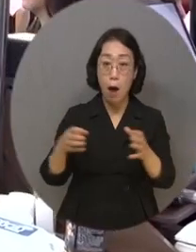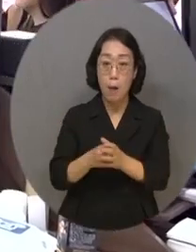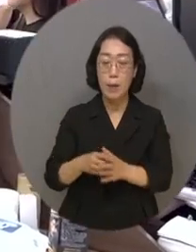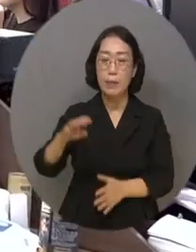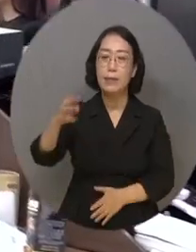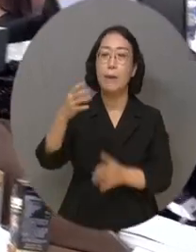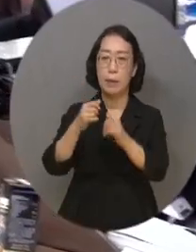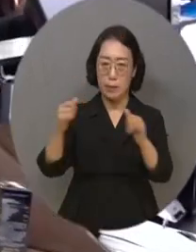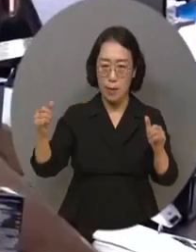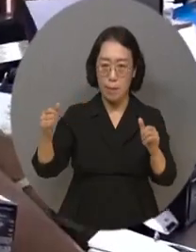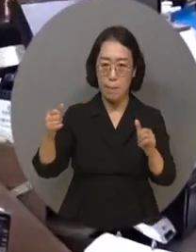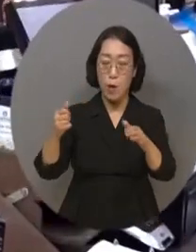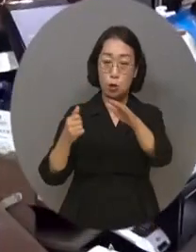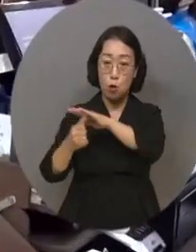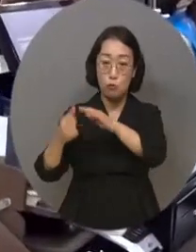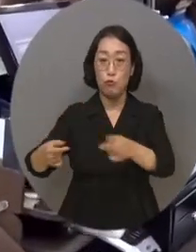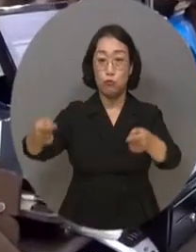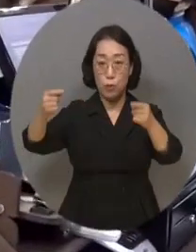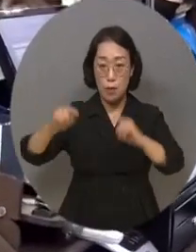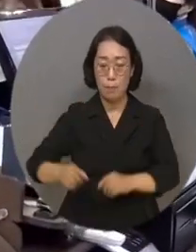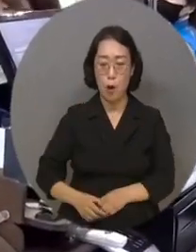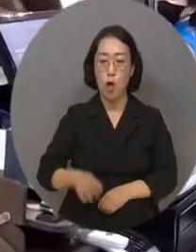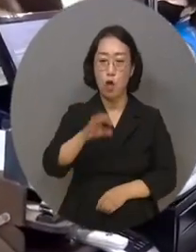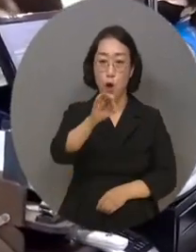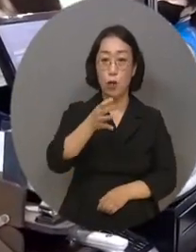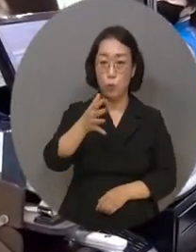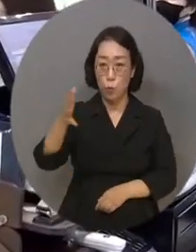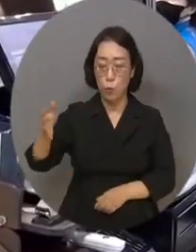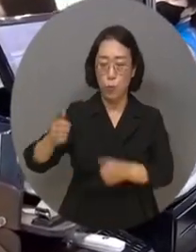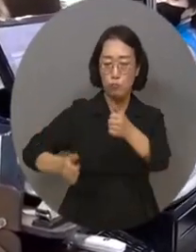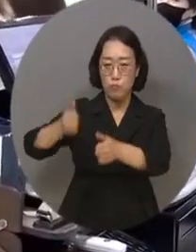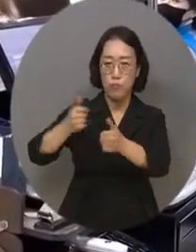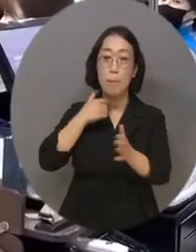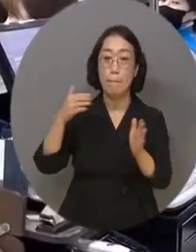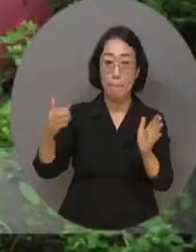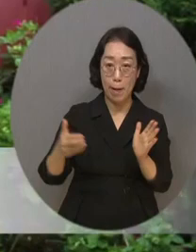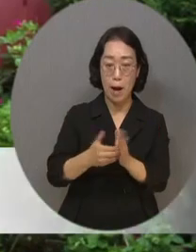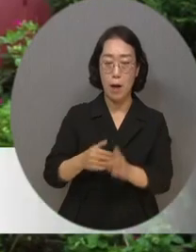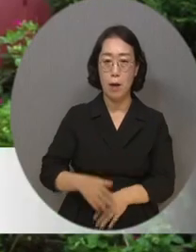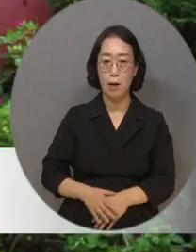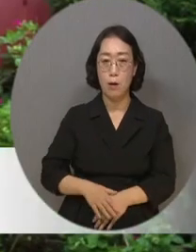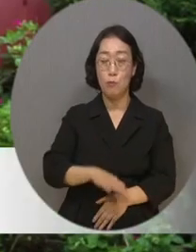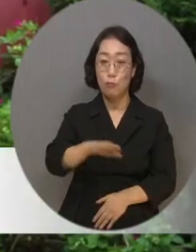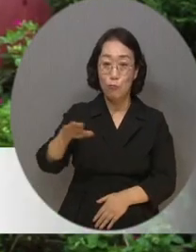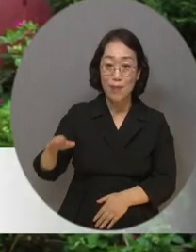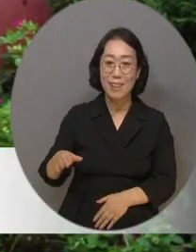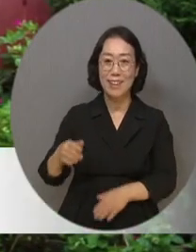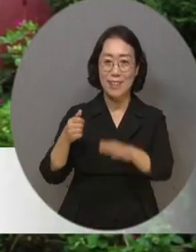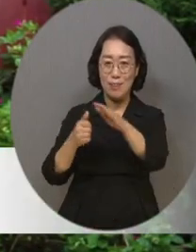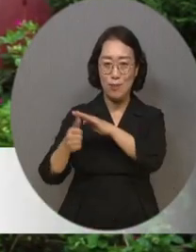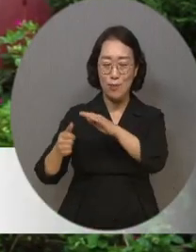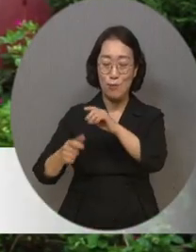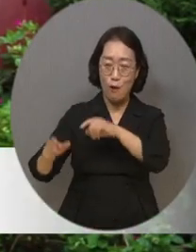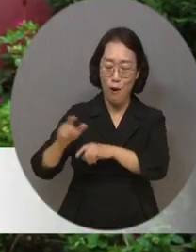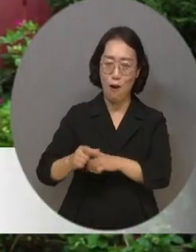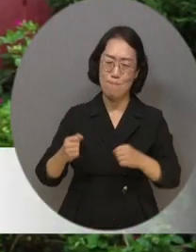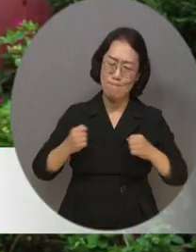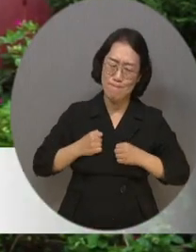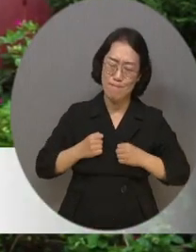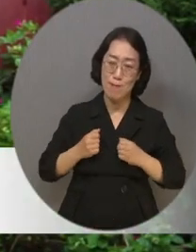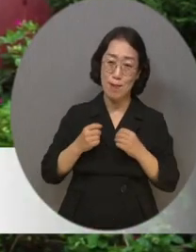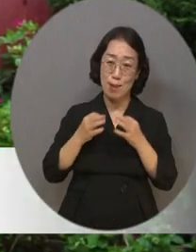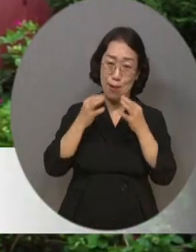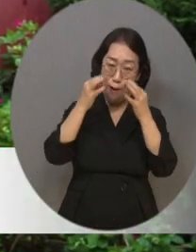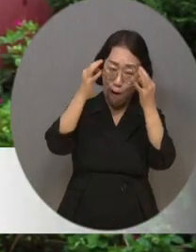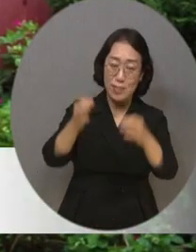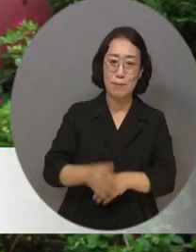각 등급별 개인전 10개 종목에서 선의의 경쟁을 펼쳤습니다. 저희 선수들이 더 열심히 해서 좋은